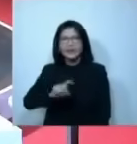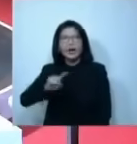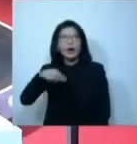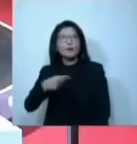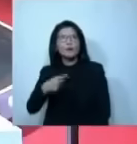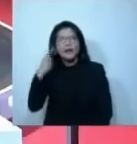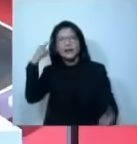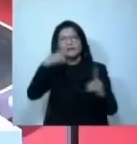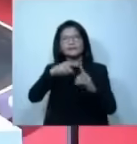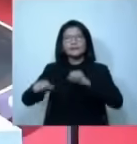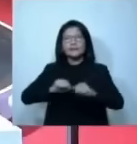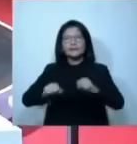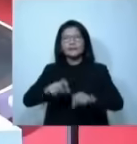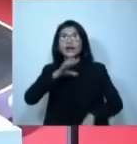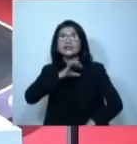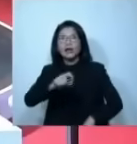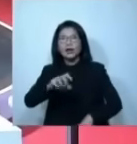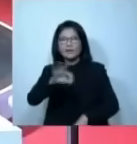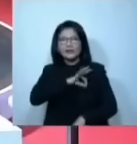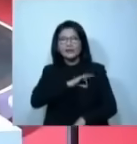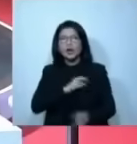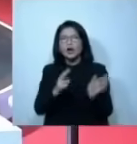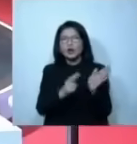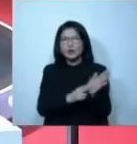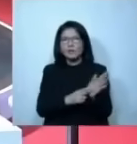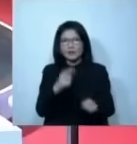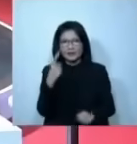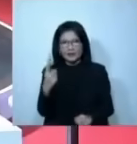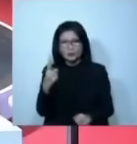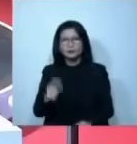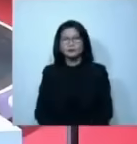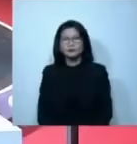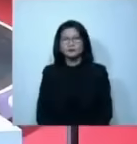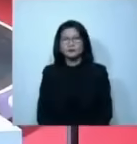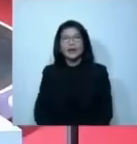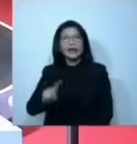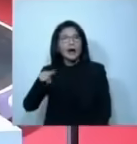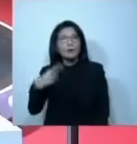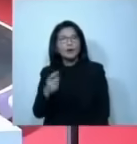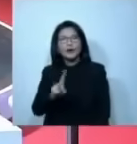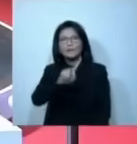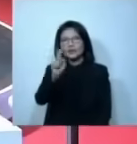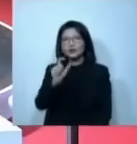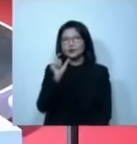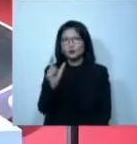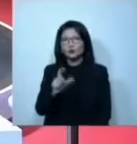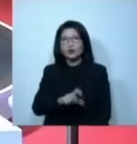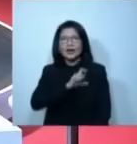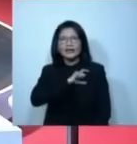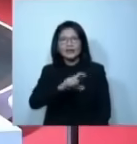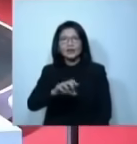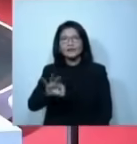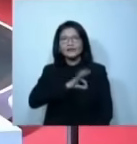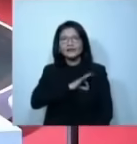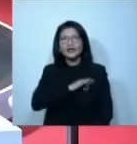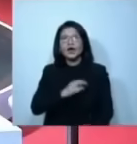komunikasi kita itu high KKS gitu ya orang cenderung mengatakan sesuatu yang tidak dia maksudkan opemisme itu masih kuat tapi tadi malam